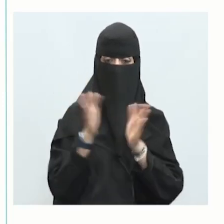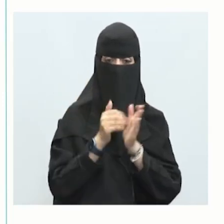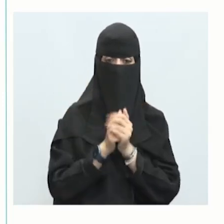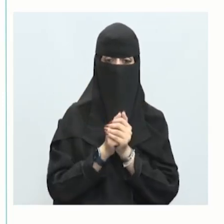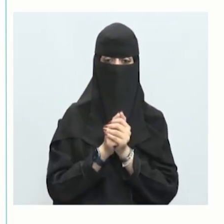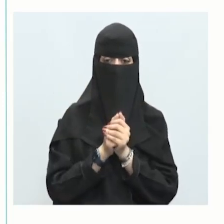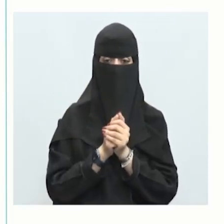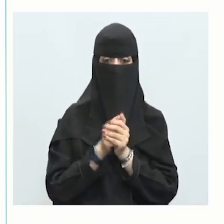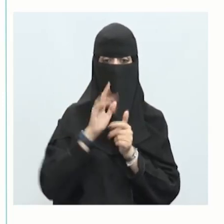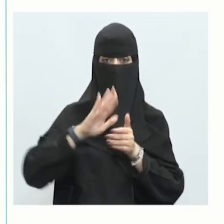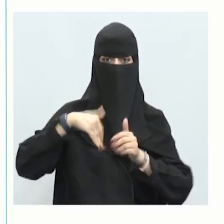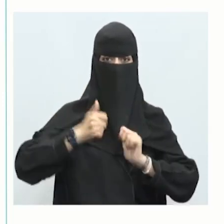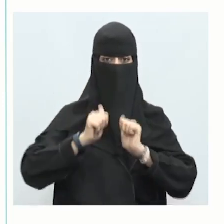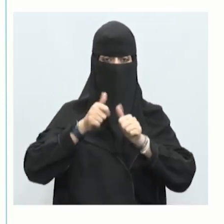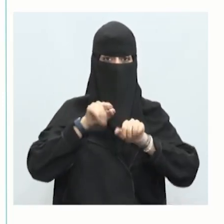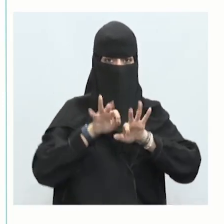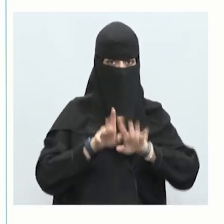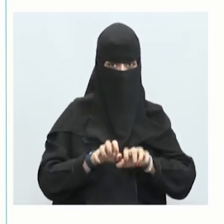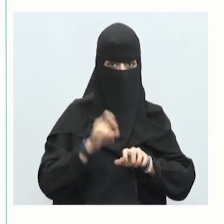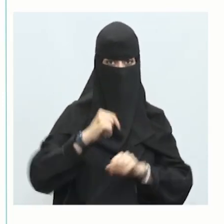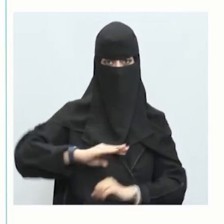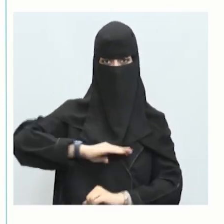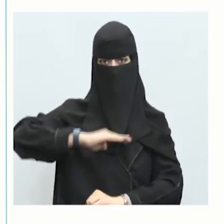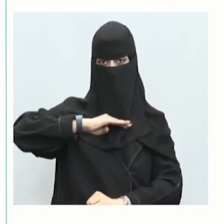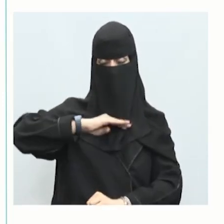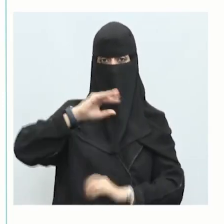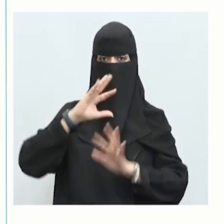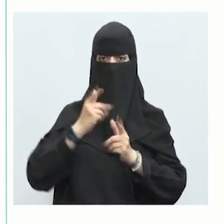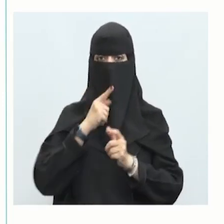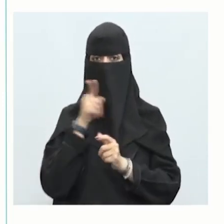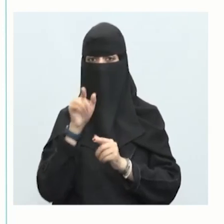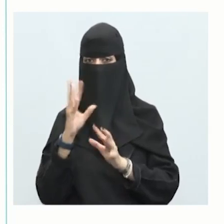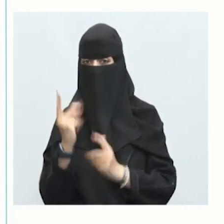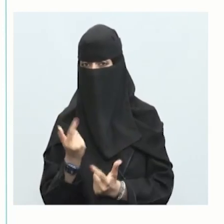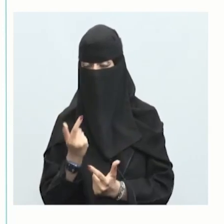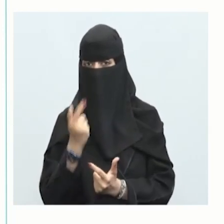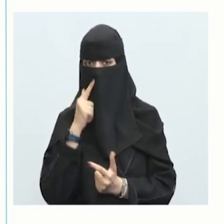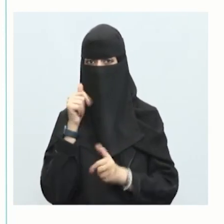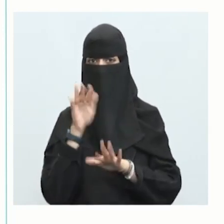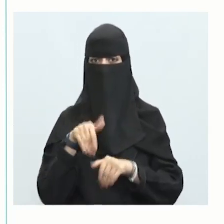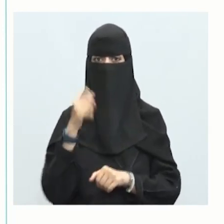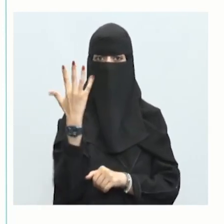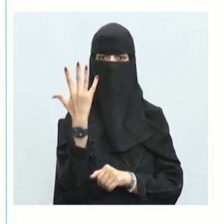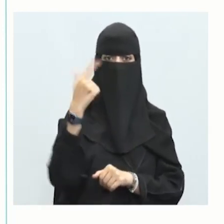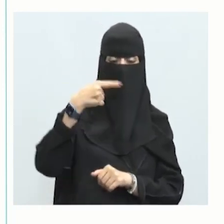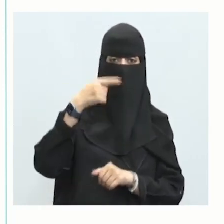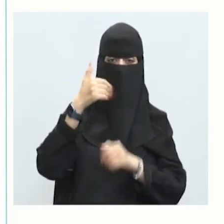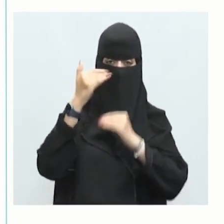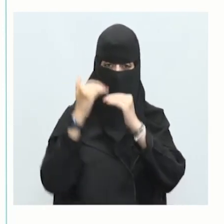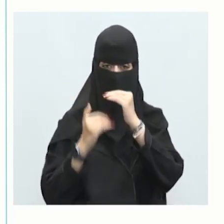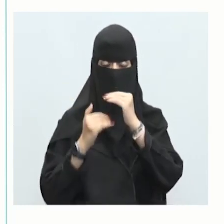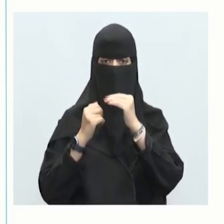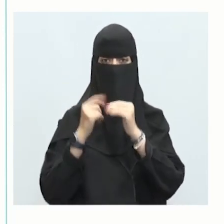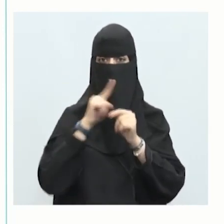ران نقوم بادخال العمر وليكن 15 اللي هو اقل من